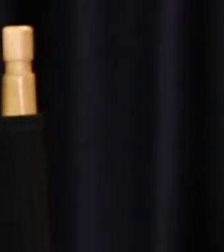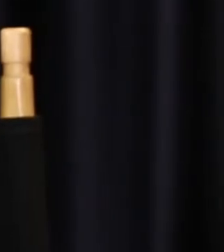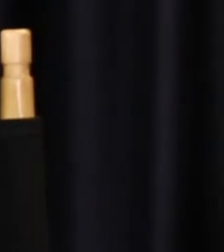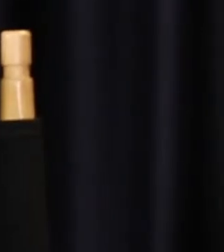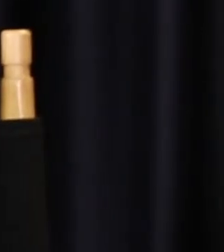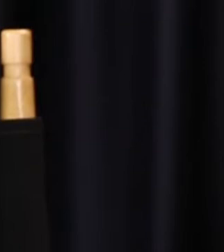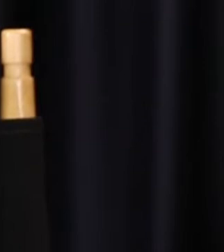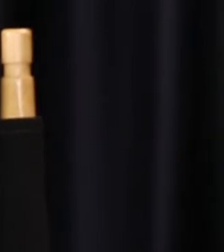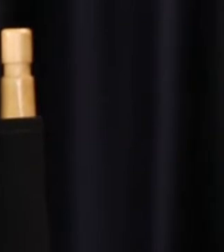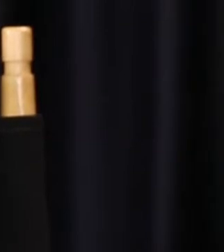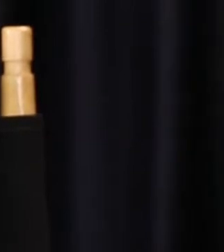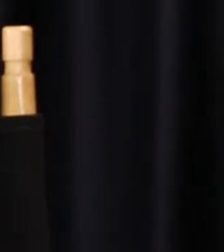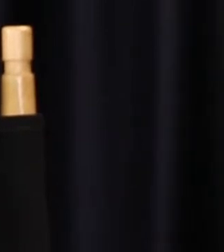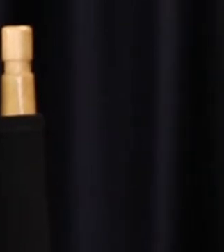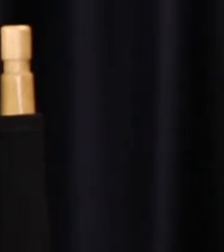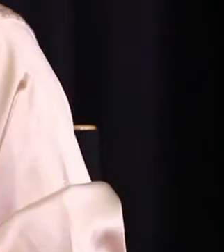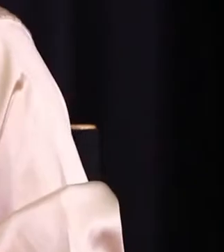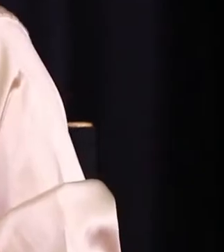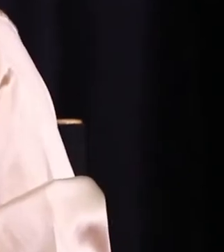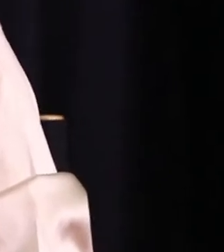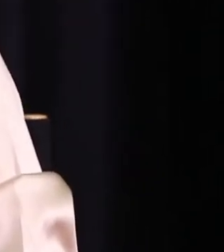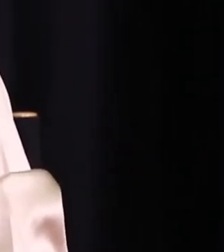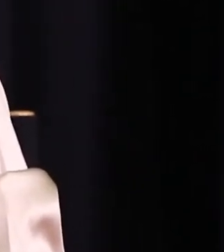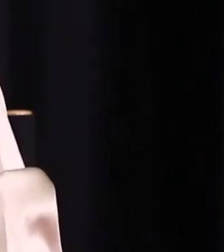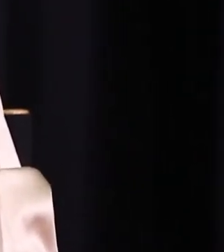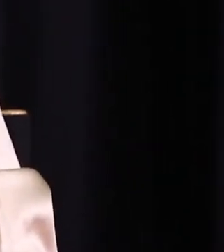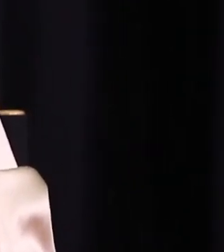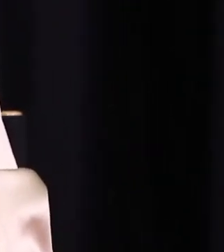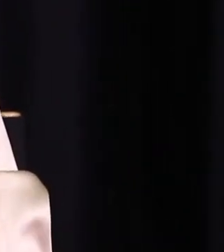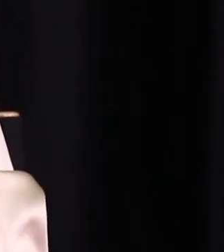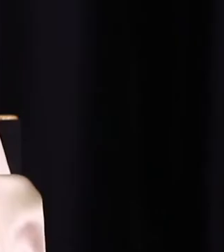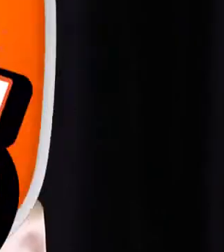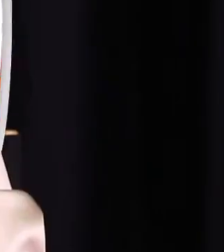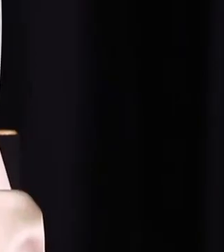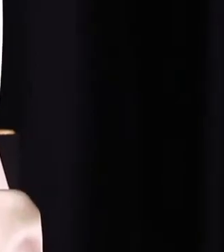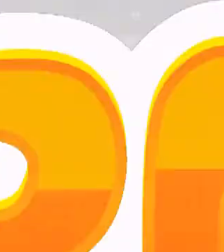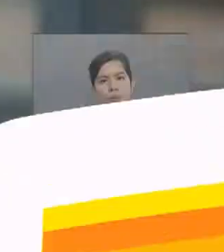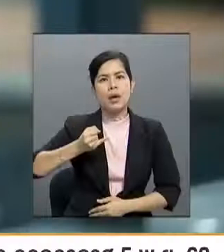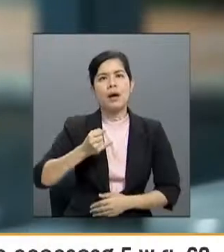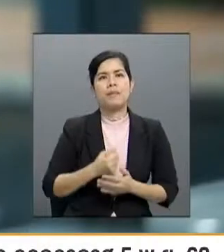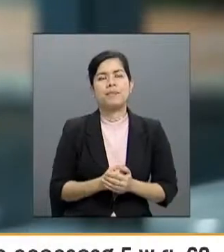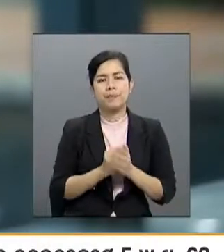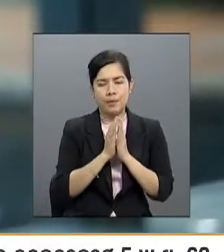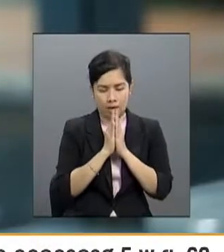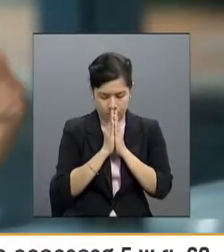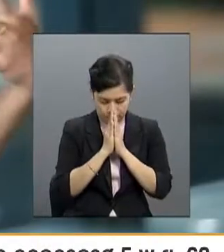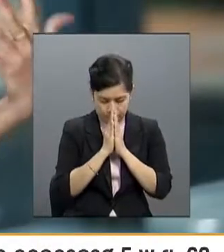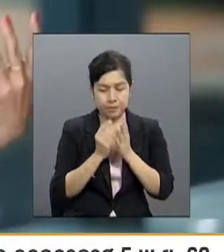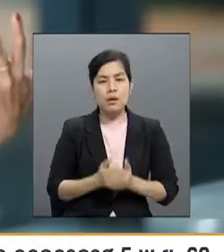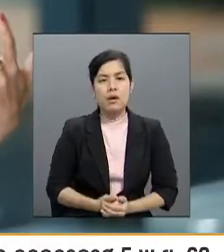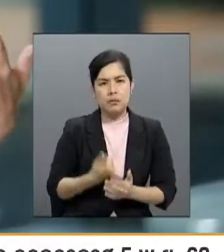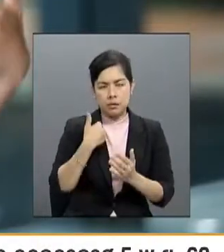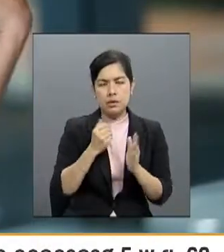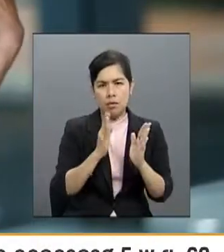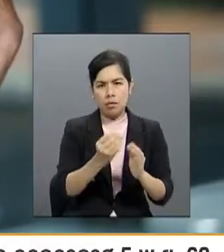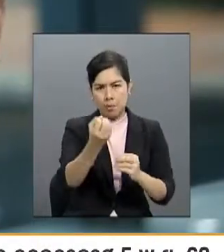แล้วมันต้องทำยังไงบ้างเหรอคะครูออน งั้นเดี๋ยวเราไปดูคลิปนี้พร้อมๆกันเลยจ้ะ อาจารย์คะหลายคนเลยเวลาออกกำลังกายเ